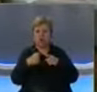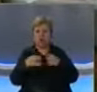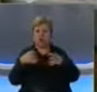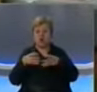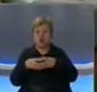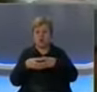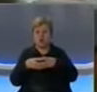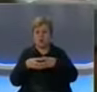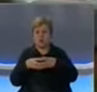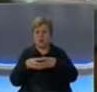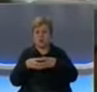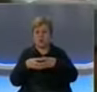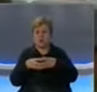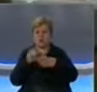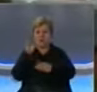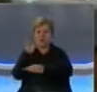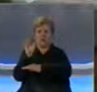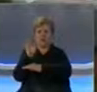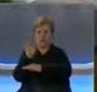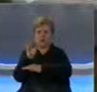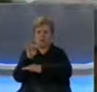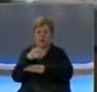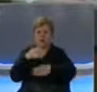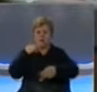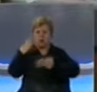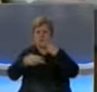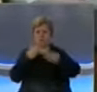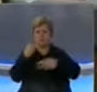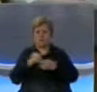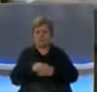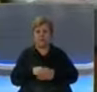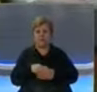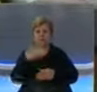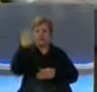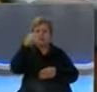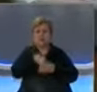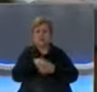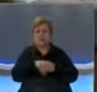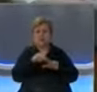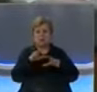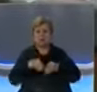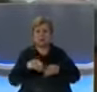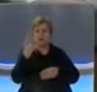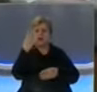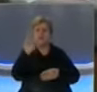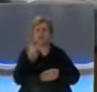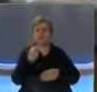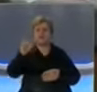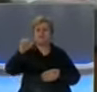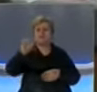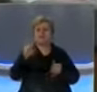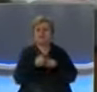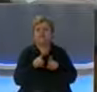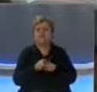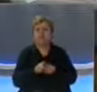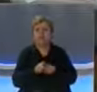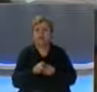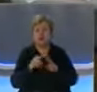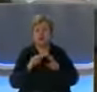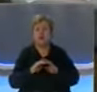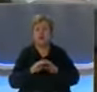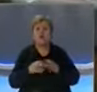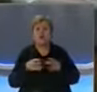komisioni, ky raport i komisionit u votua me 5 vota për dhe 4 abstenime. Kësisoj, Komisioni për